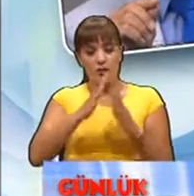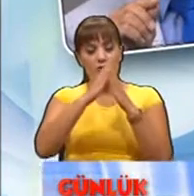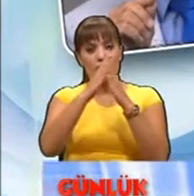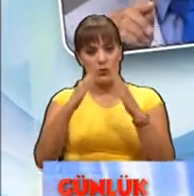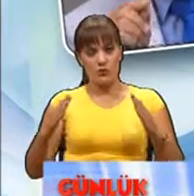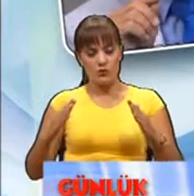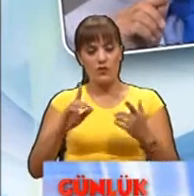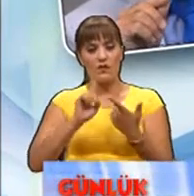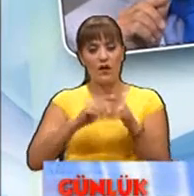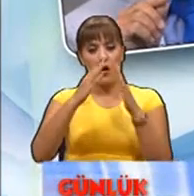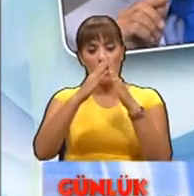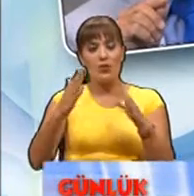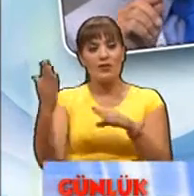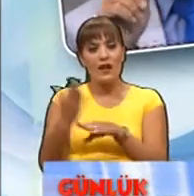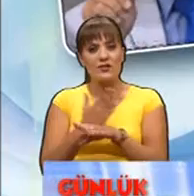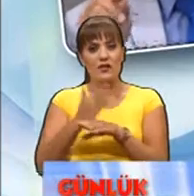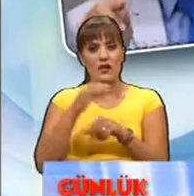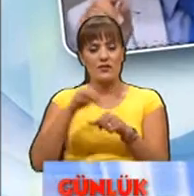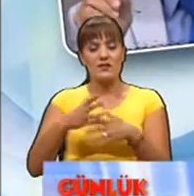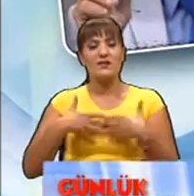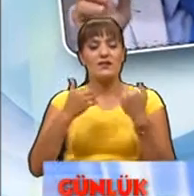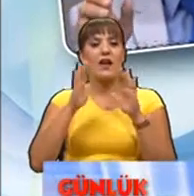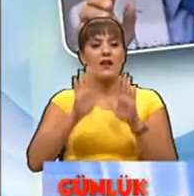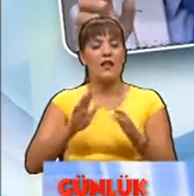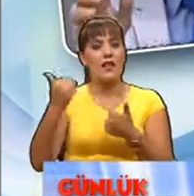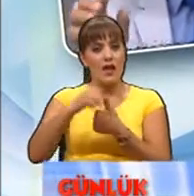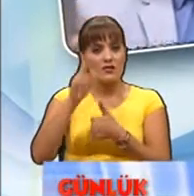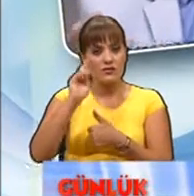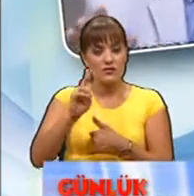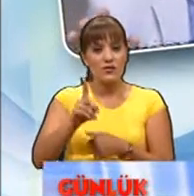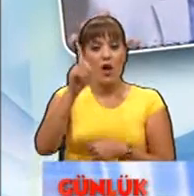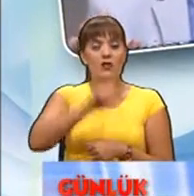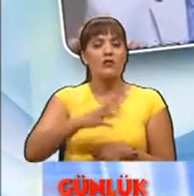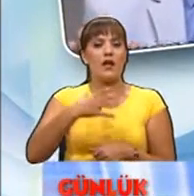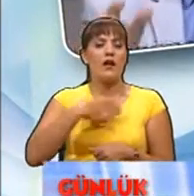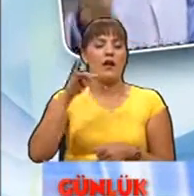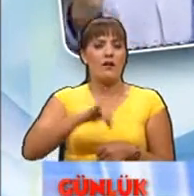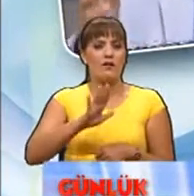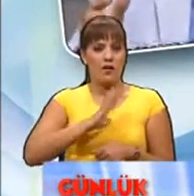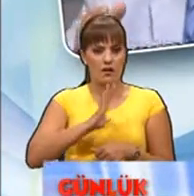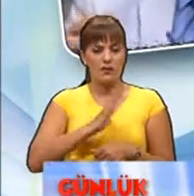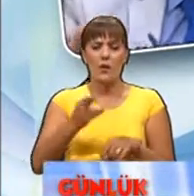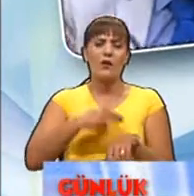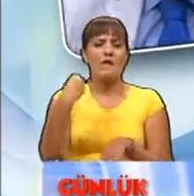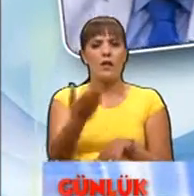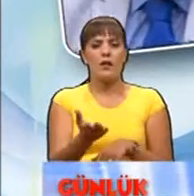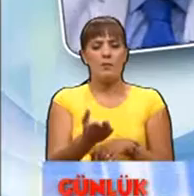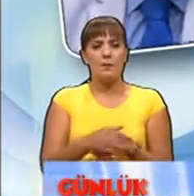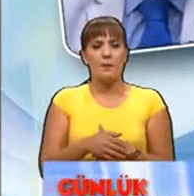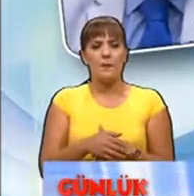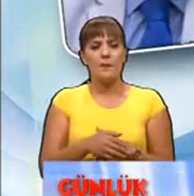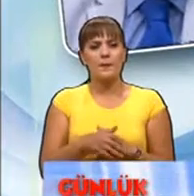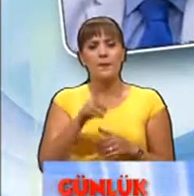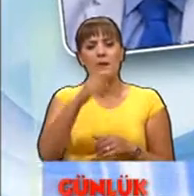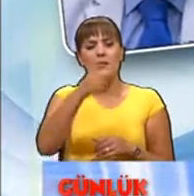konut ve konut eşyasında sağ kalan eşin öncelik hakkı vardır. Örnek verelim. Yani